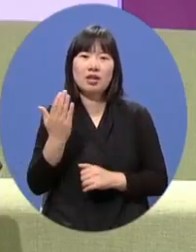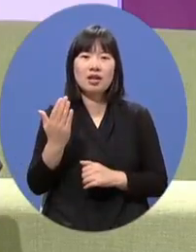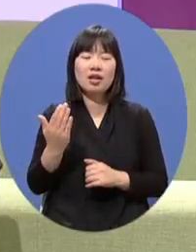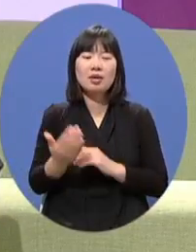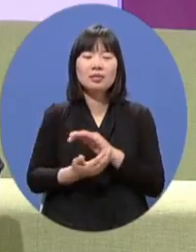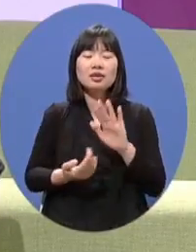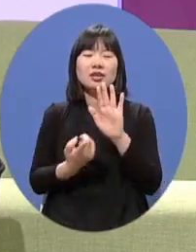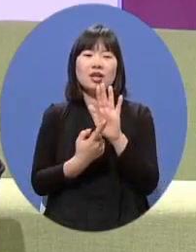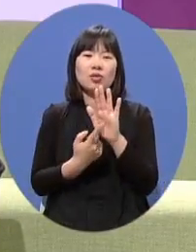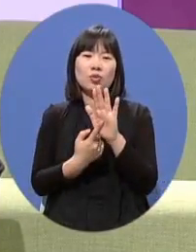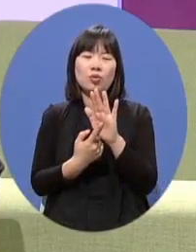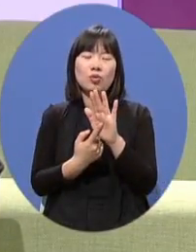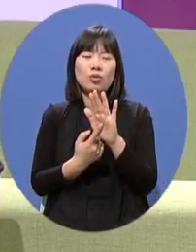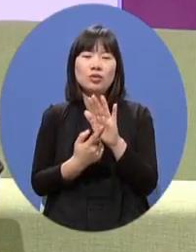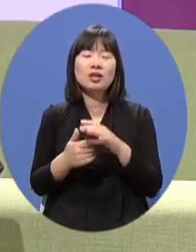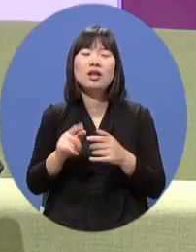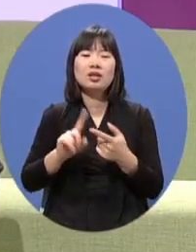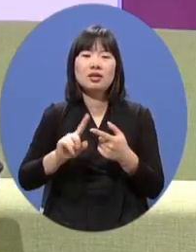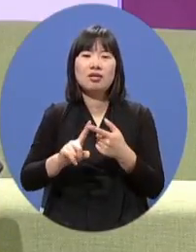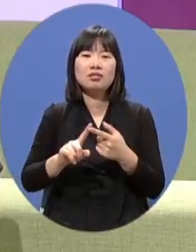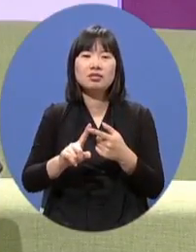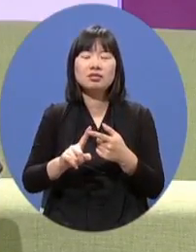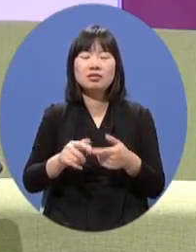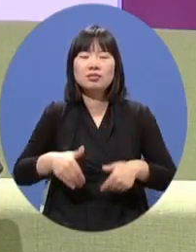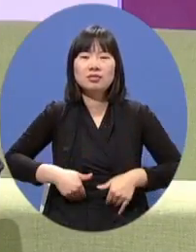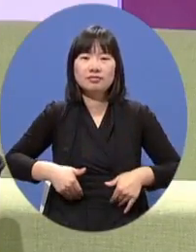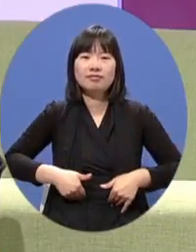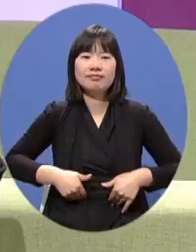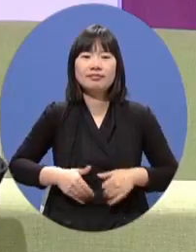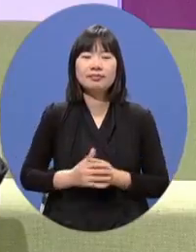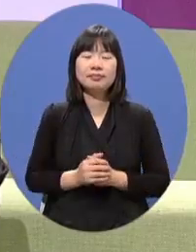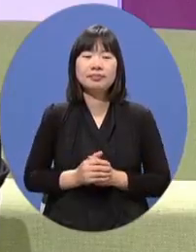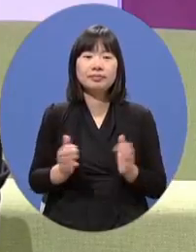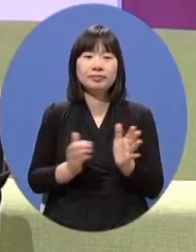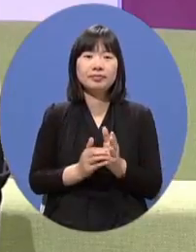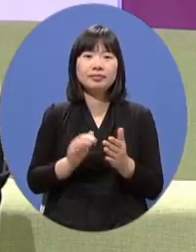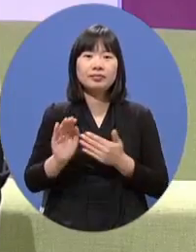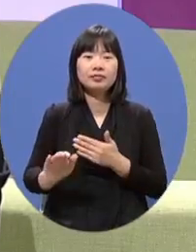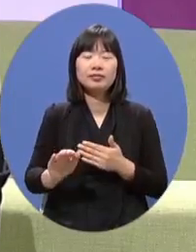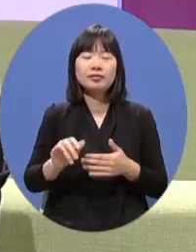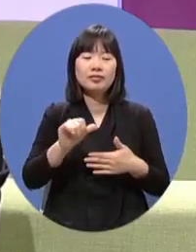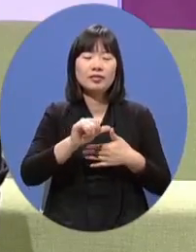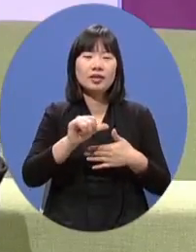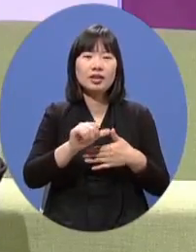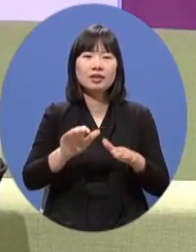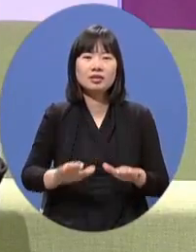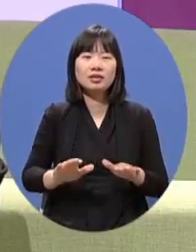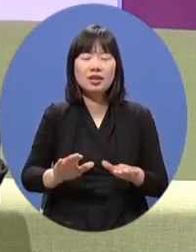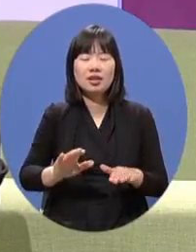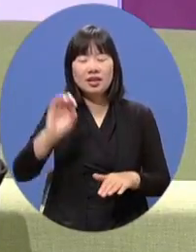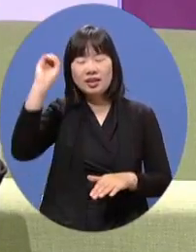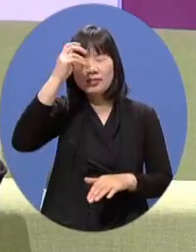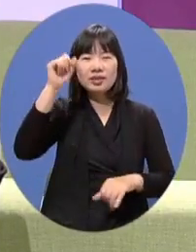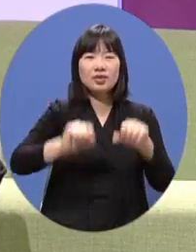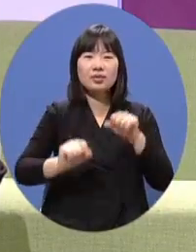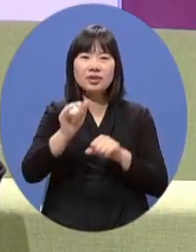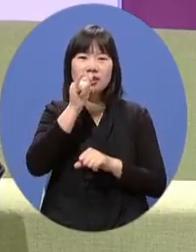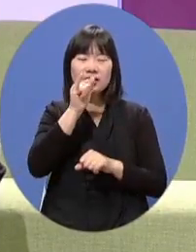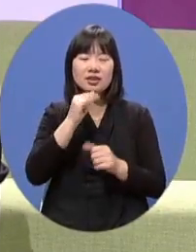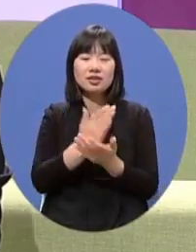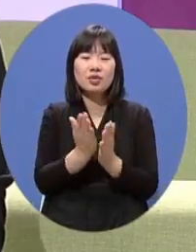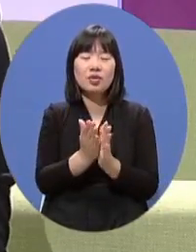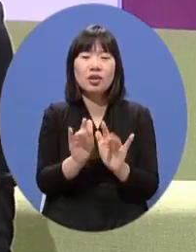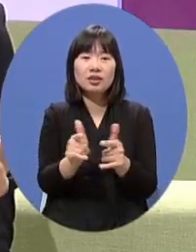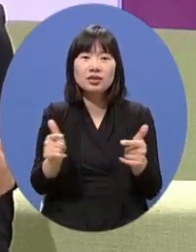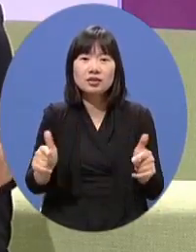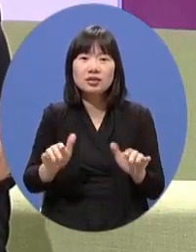좀 예고하시는 거 이런 것들이 좀 필요하겠고, 그다음에 이제 서진이가 약간의 충동성이라든지 이제 이런 부분들이